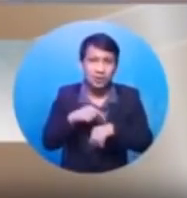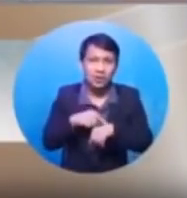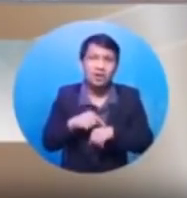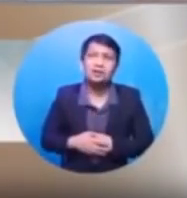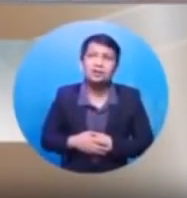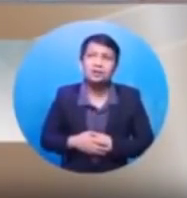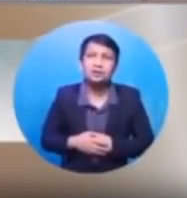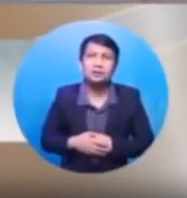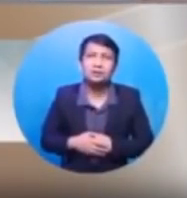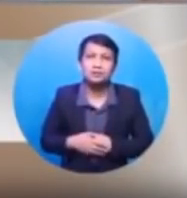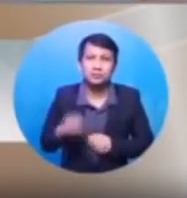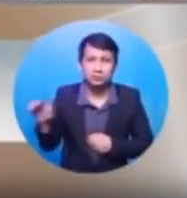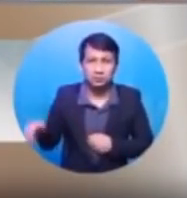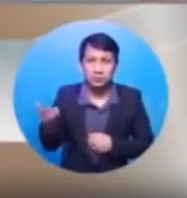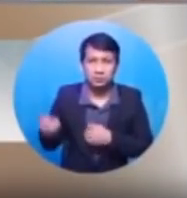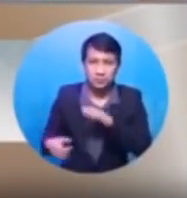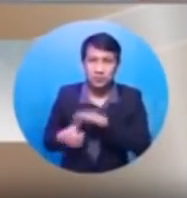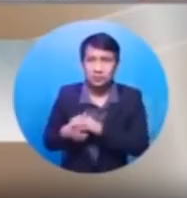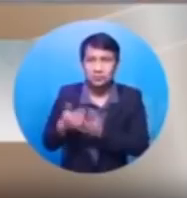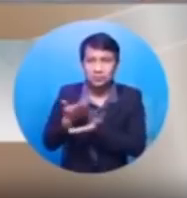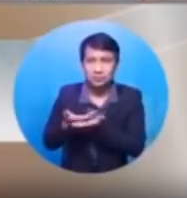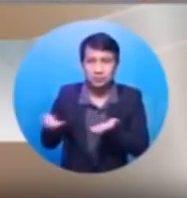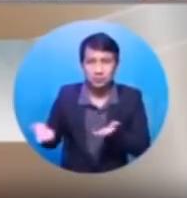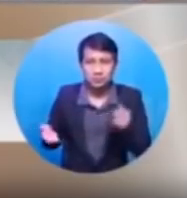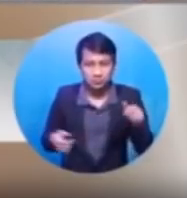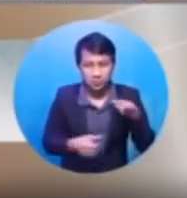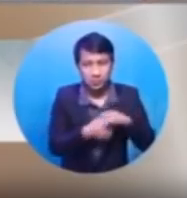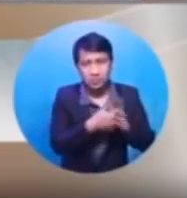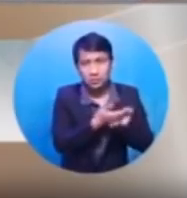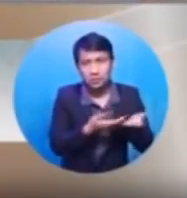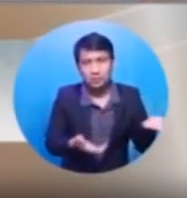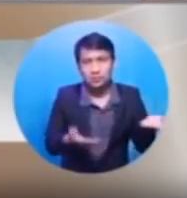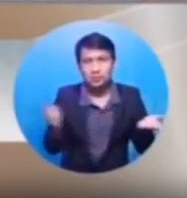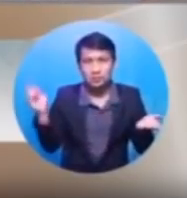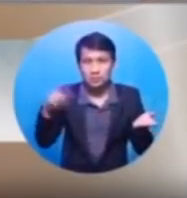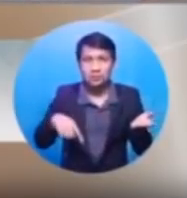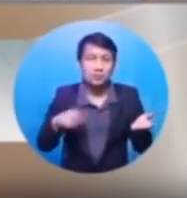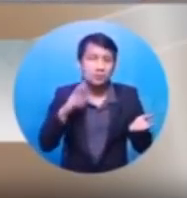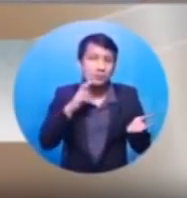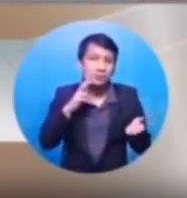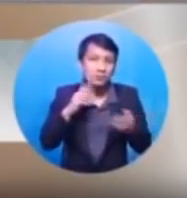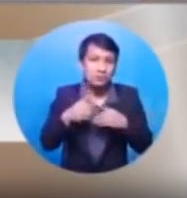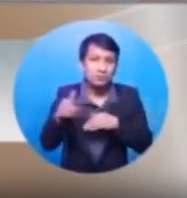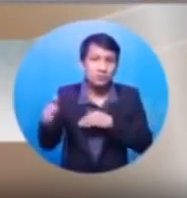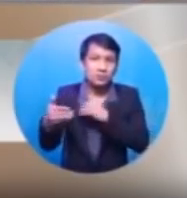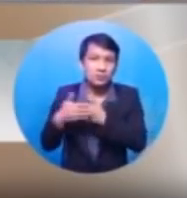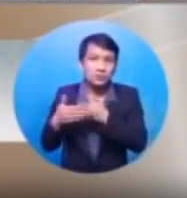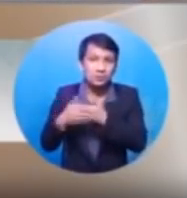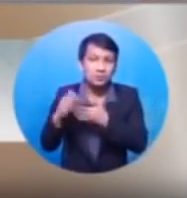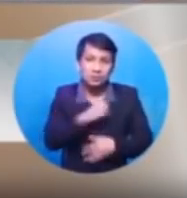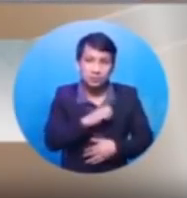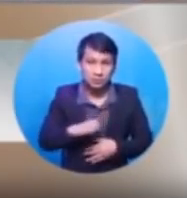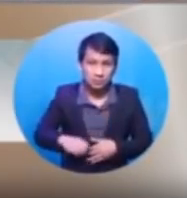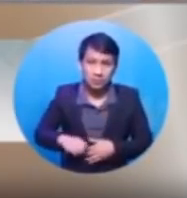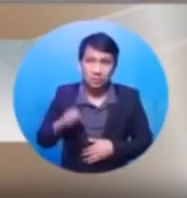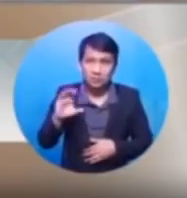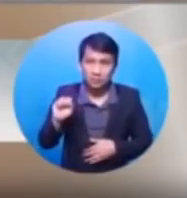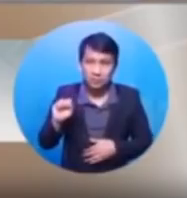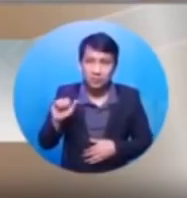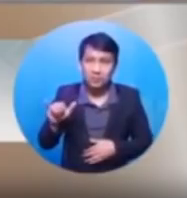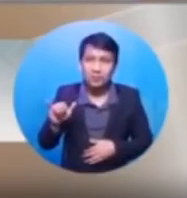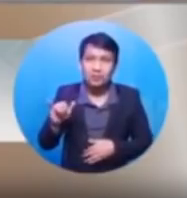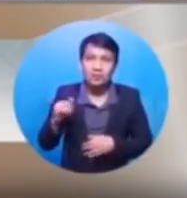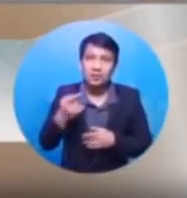sa barangay, maglabasan kayo ng mga dokumento. Kayo naman po, Ma'am Virgie, alam ko hindi ka makakapunta rito ngayon. Pumunta ka sa pinakamalapit na embahada at doon